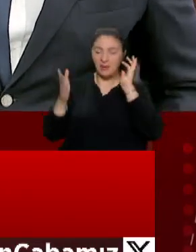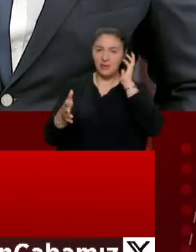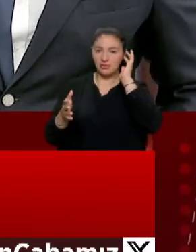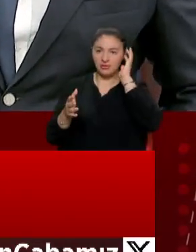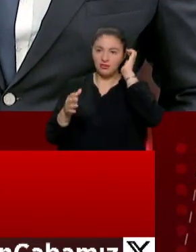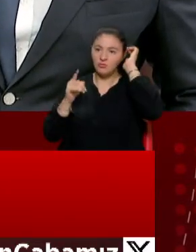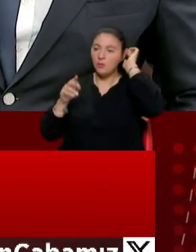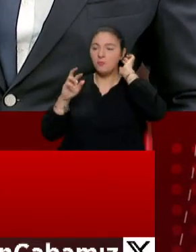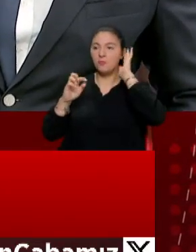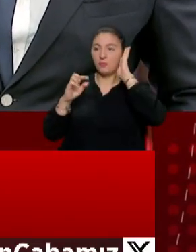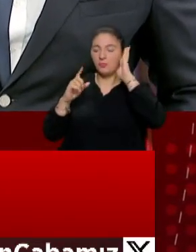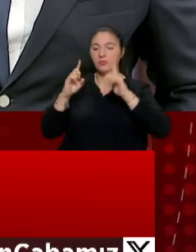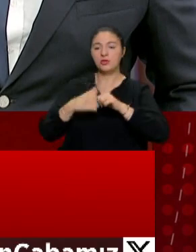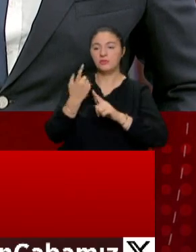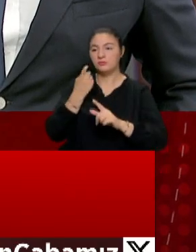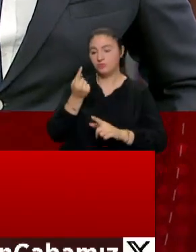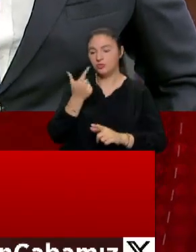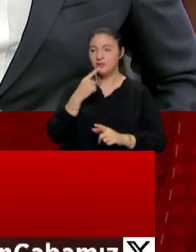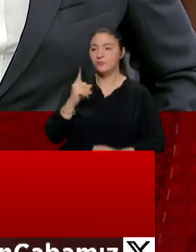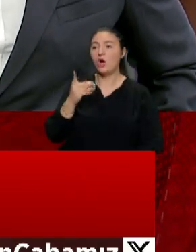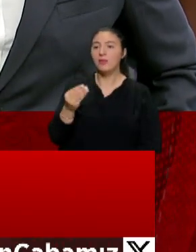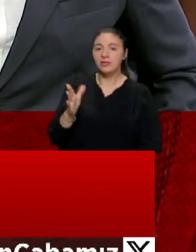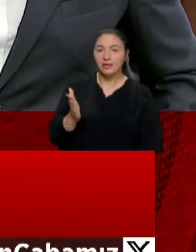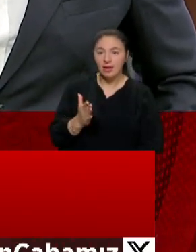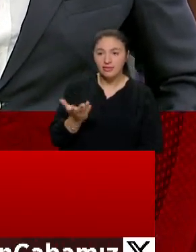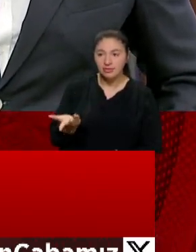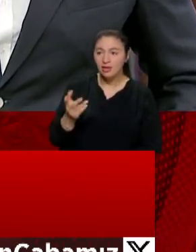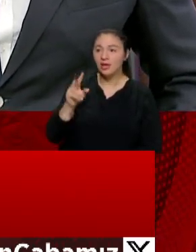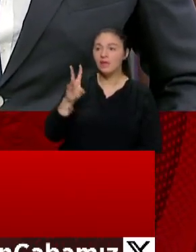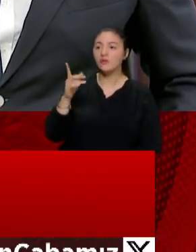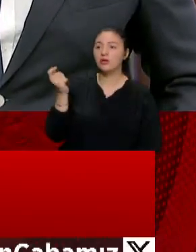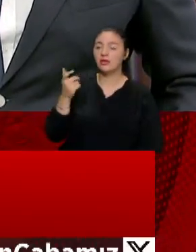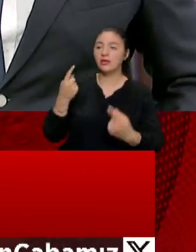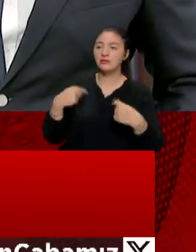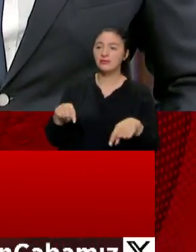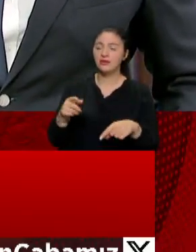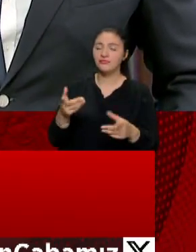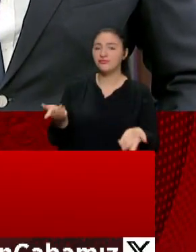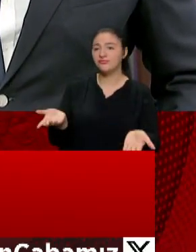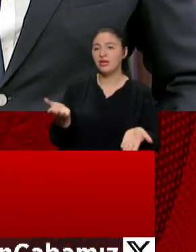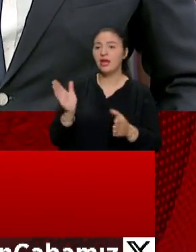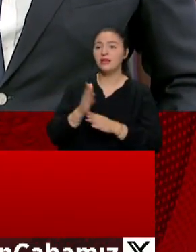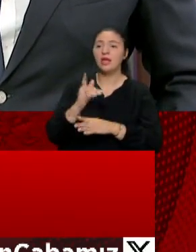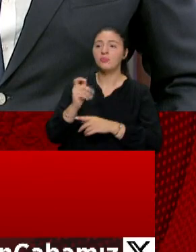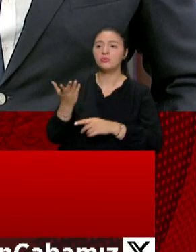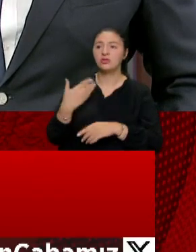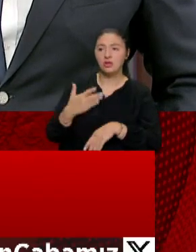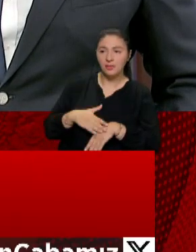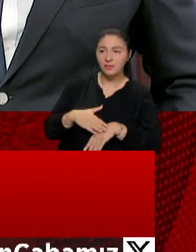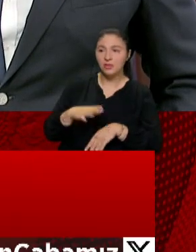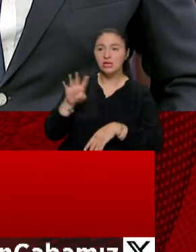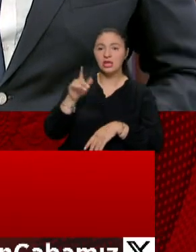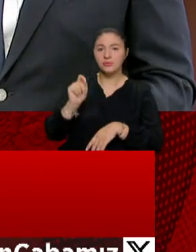Bu proje bir buçuk yılda dediler ki bu sefer de olmadı Niye efendim 24 derslikli niye yapıyorsunuz Ne yapalım